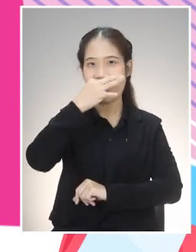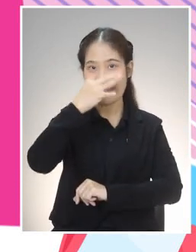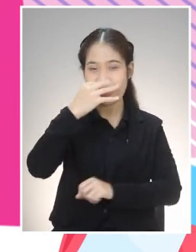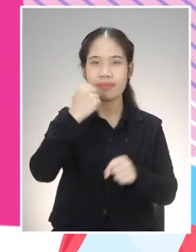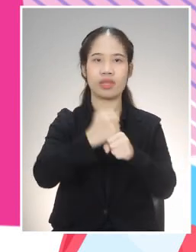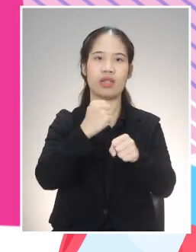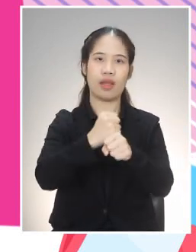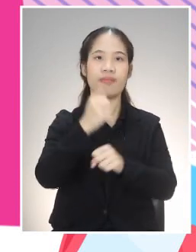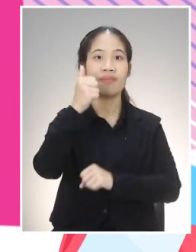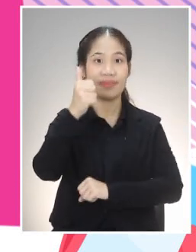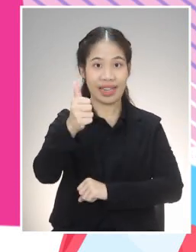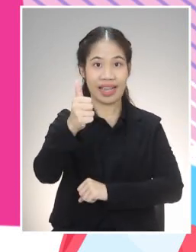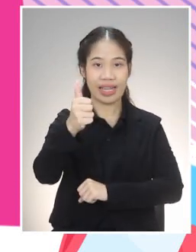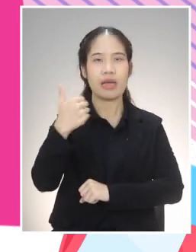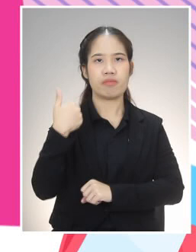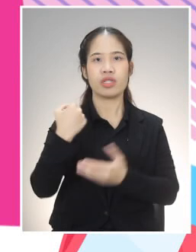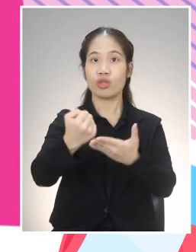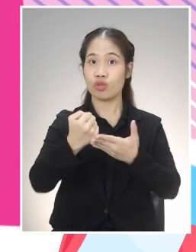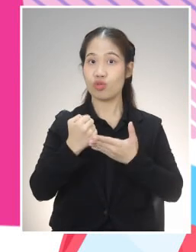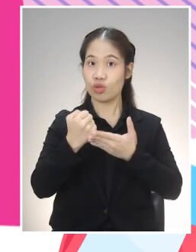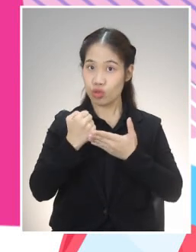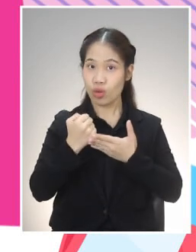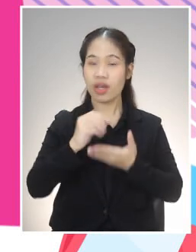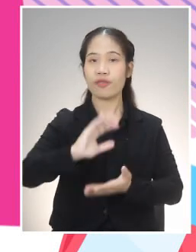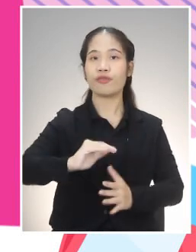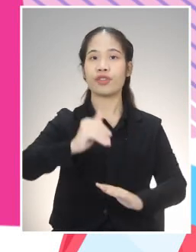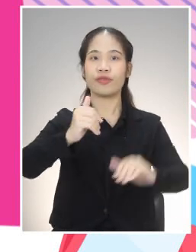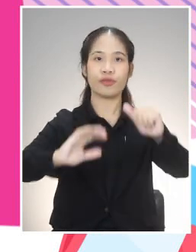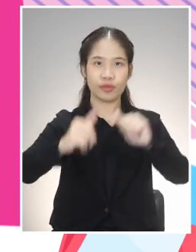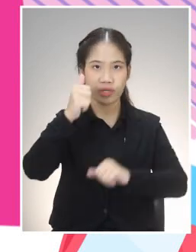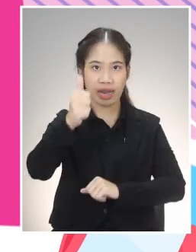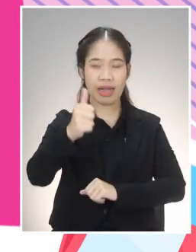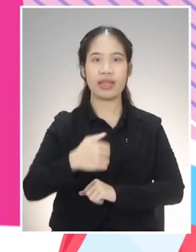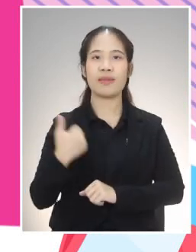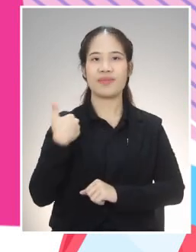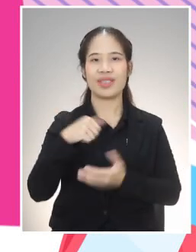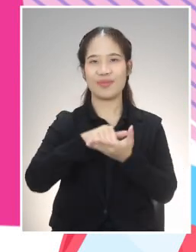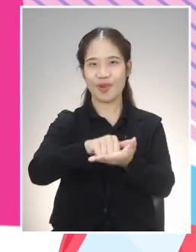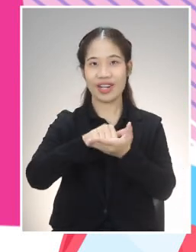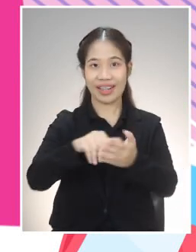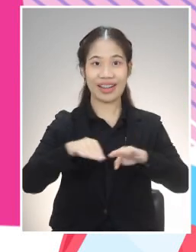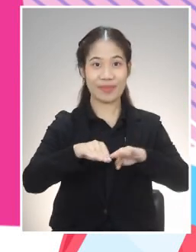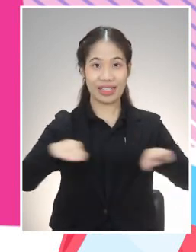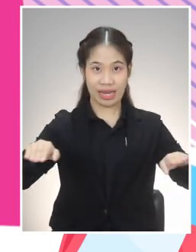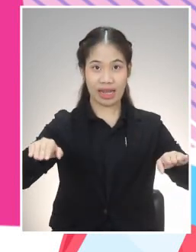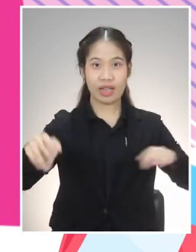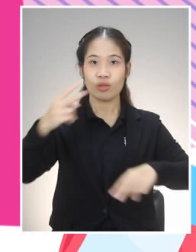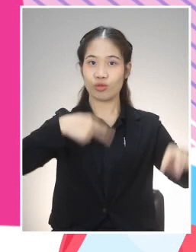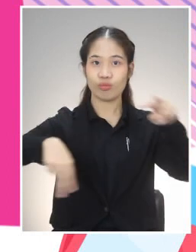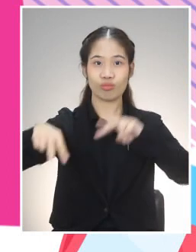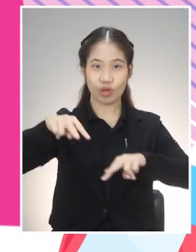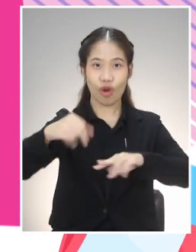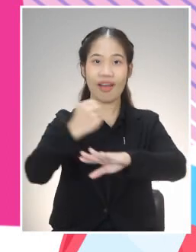งานทำเนื้อเรื่องการฟื้นฟูสมรรถภาพด้านอาชีพการให้บริการที่มีมาตรฐานการคุ้มครองแรงงาน